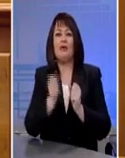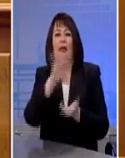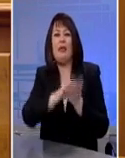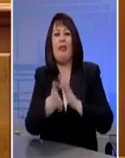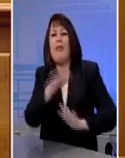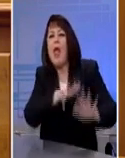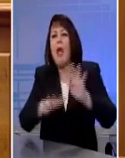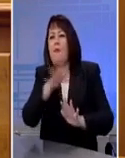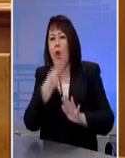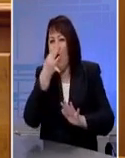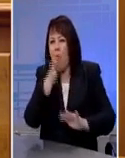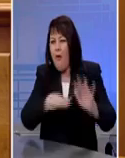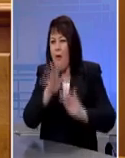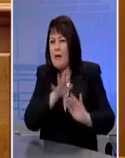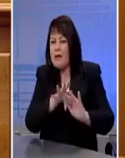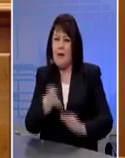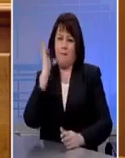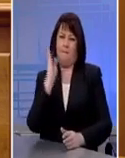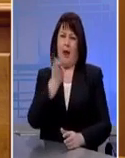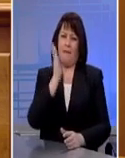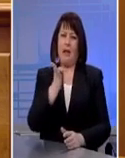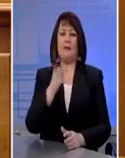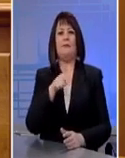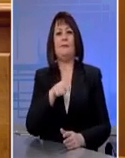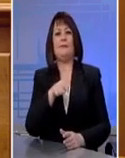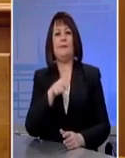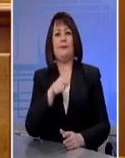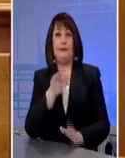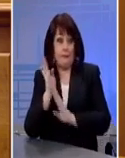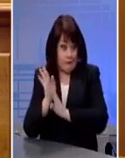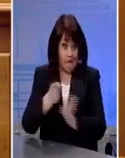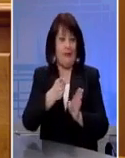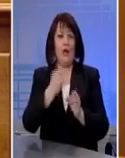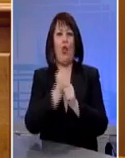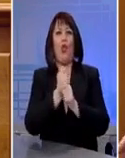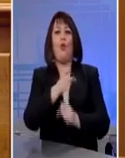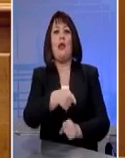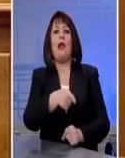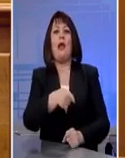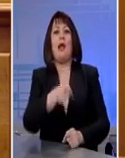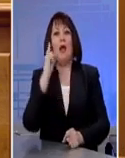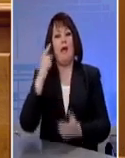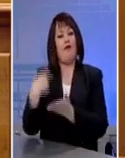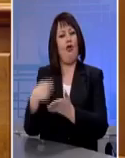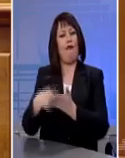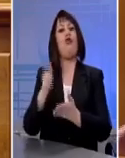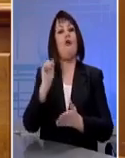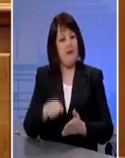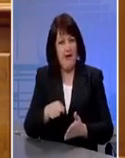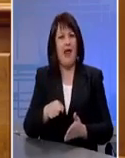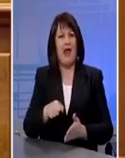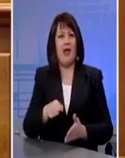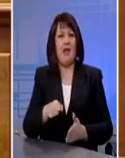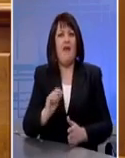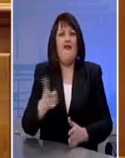διαπλοκή. Πατάσει τη διαπλοκή. Έχουμε άλλη δουλειά, δηλαδή, τώρα. Ας βάζουμε φόρους, ας πεθαίνουμε τον